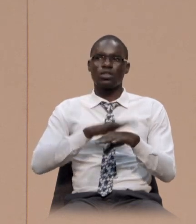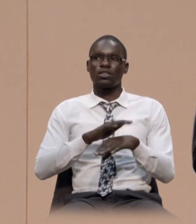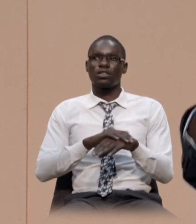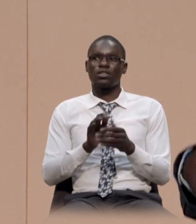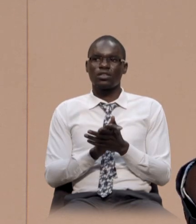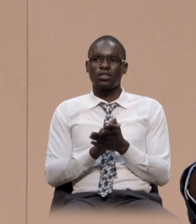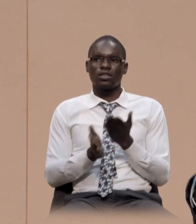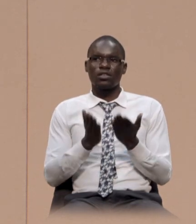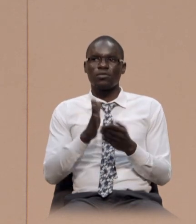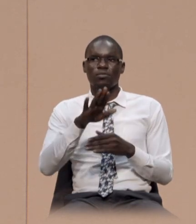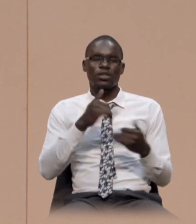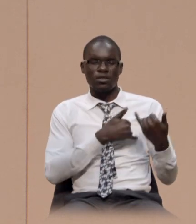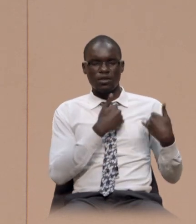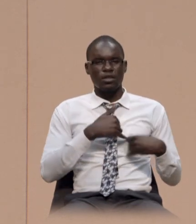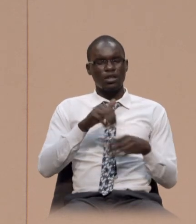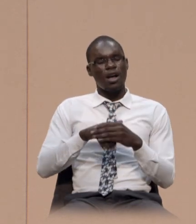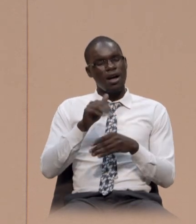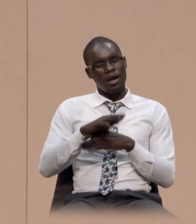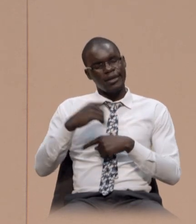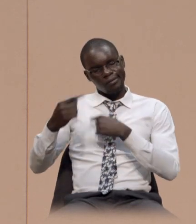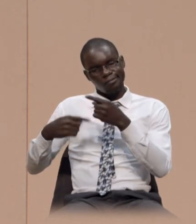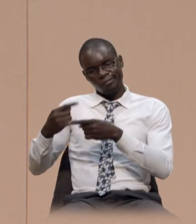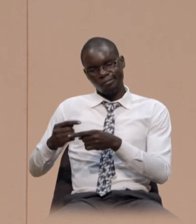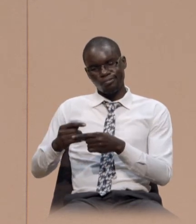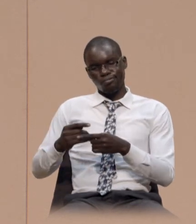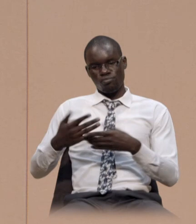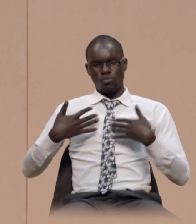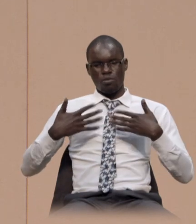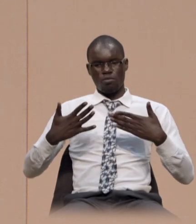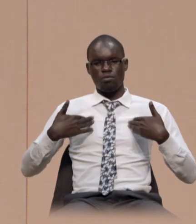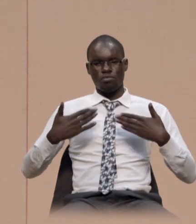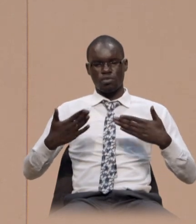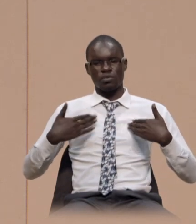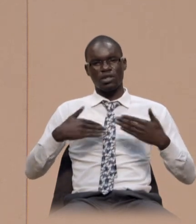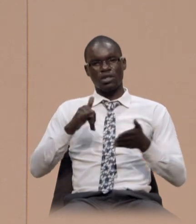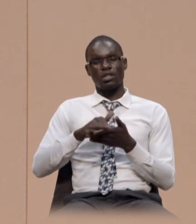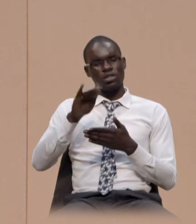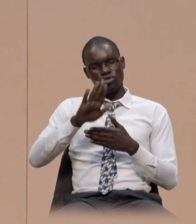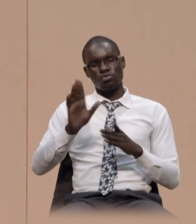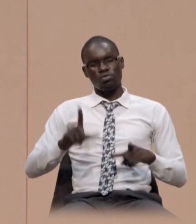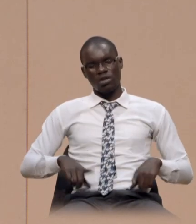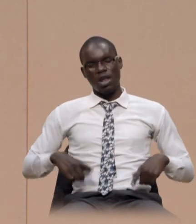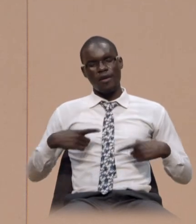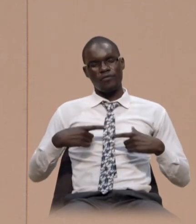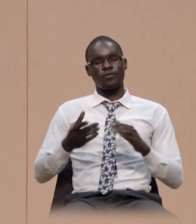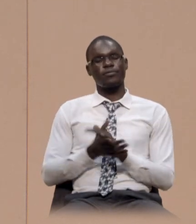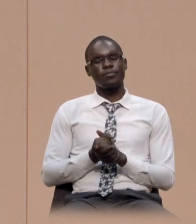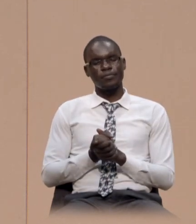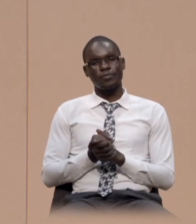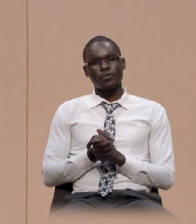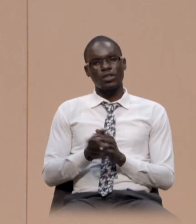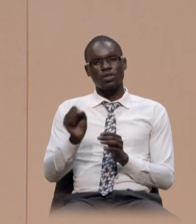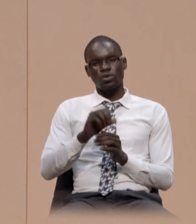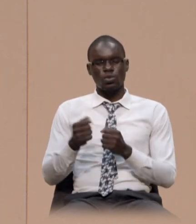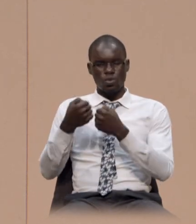kama moyo yako iko nje na inaendelea kupiga, kwa sababu hiyo ni maisha yako. So it